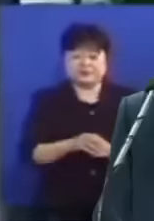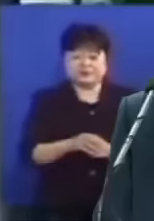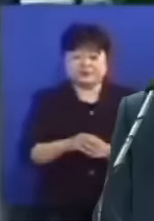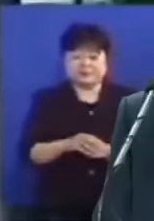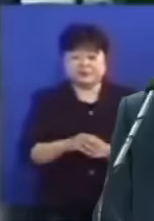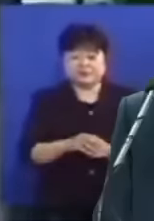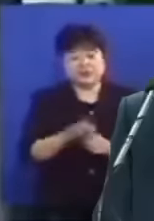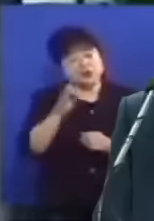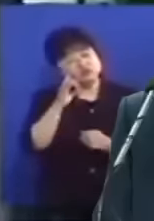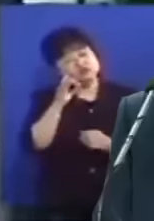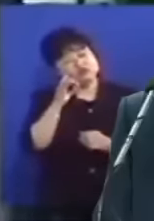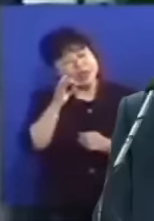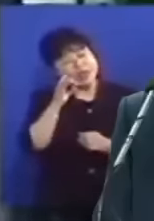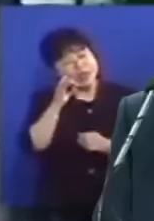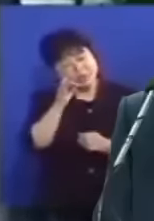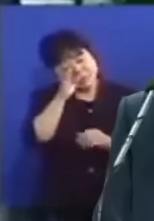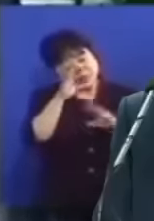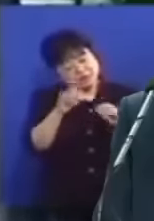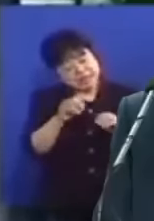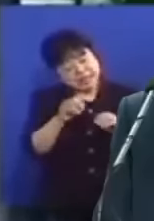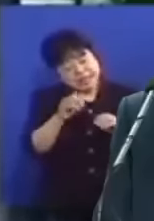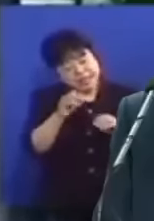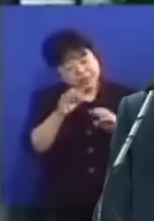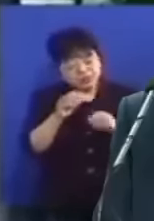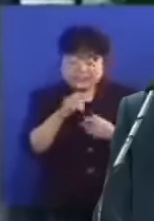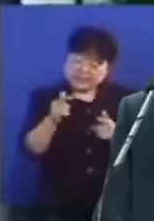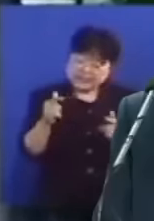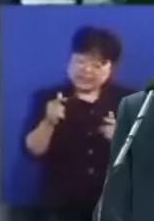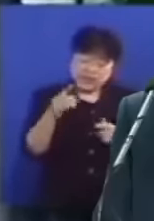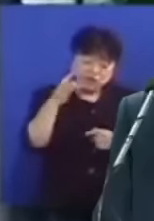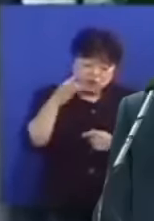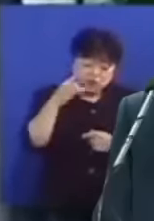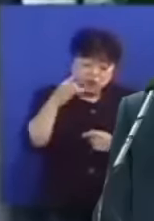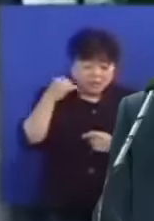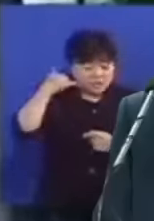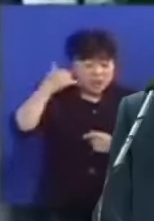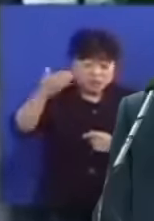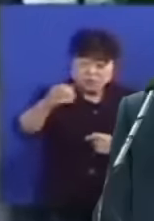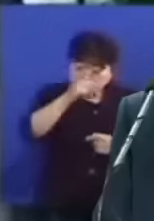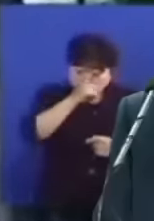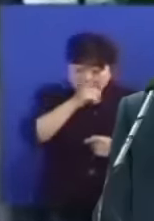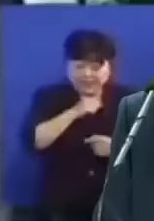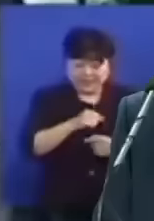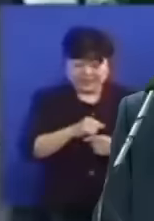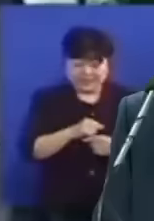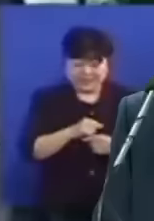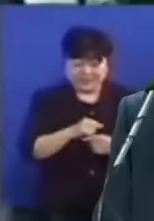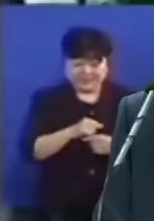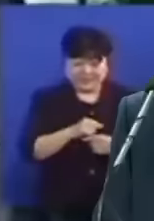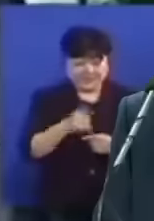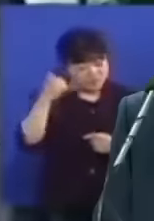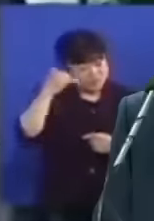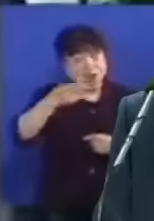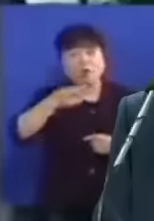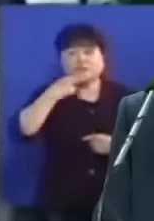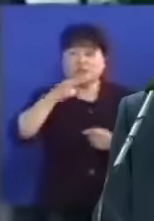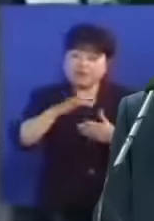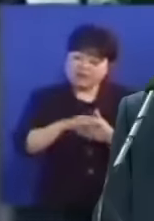됐나 관심이 굉장히 깊습니다. 그런데 좀 연락을 해주면 좋겠는데 가고 난 다음 연락이